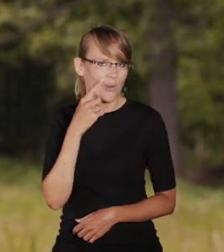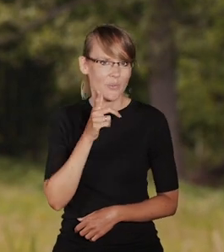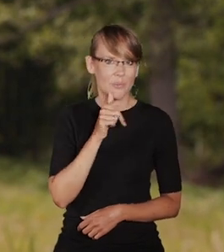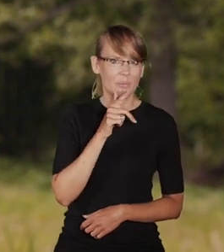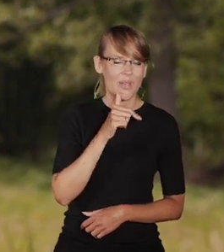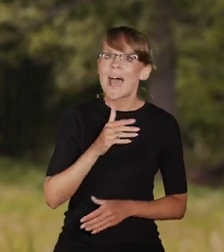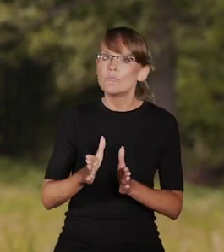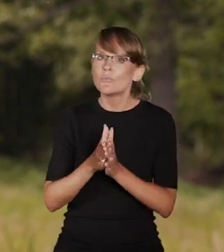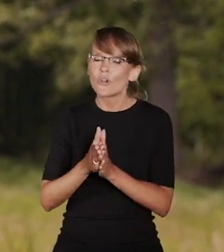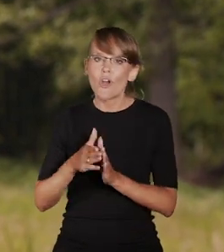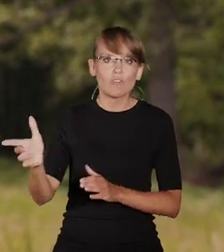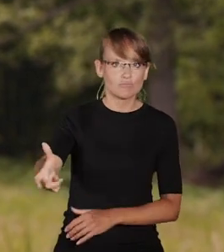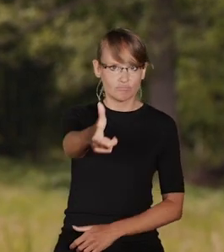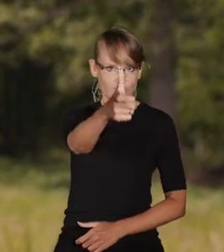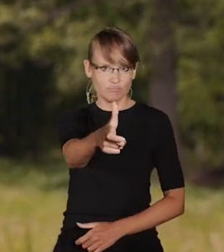Tak.